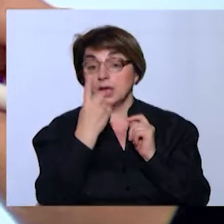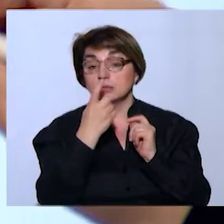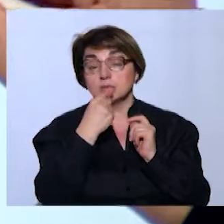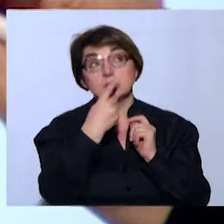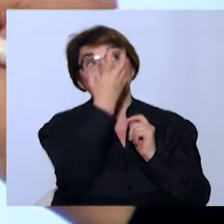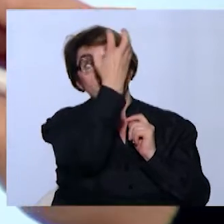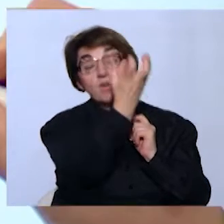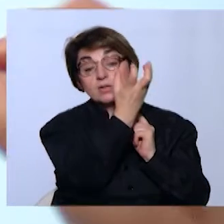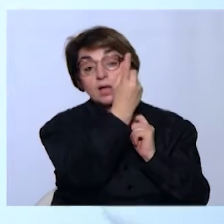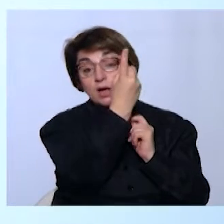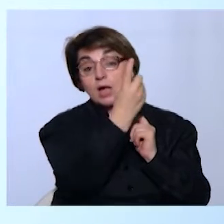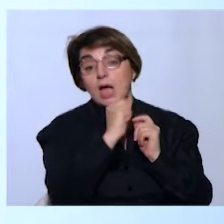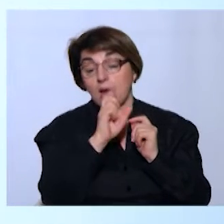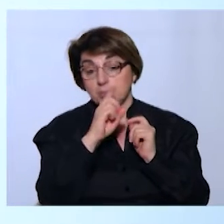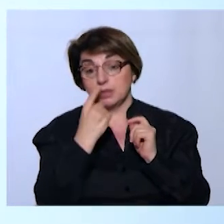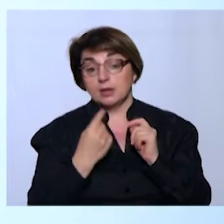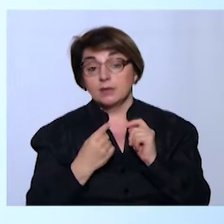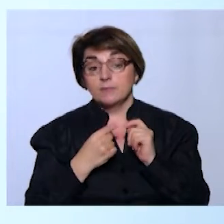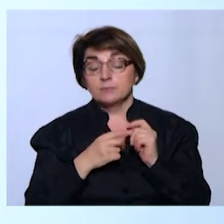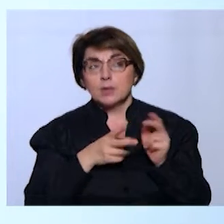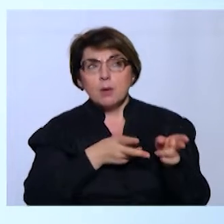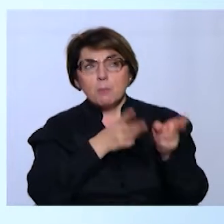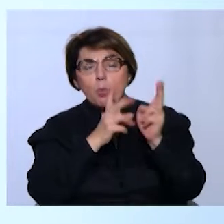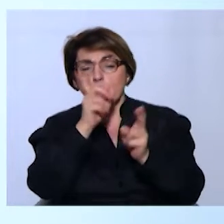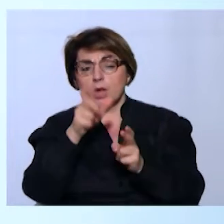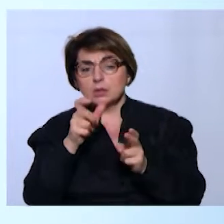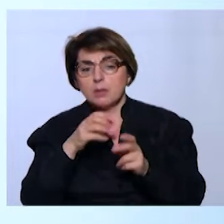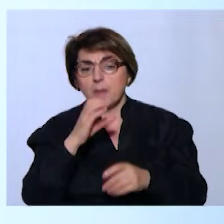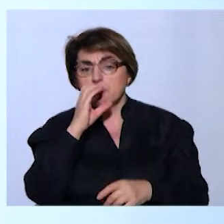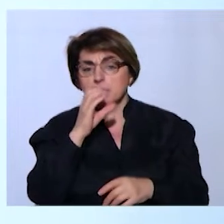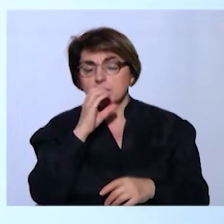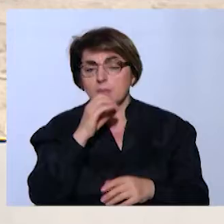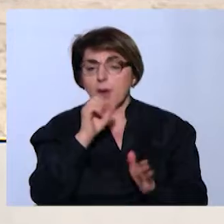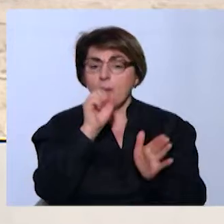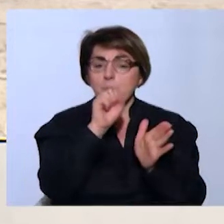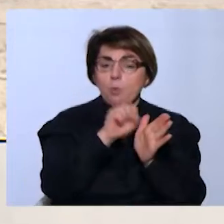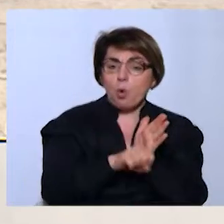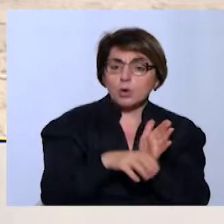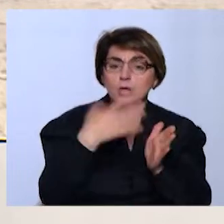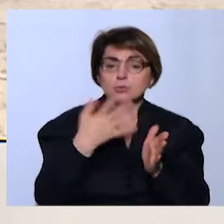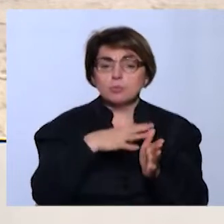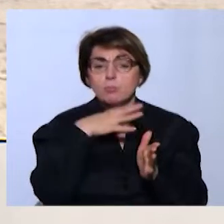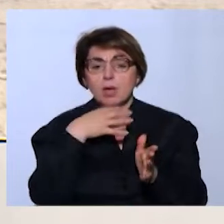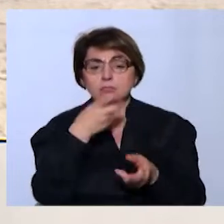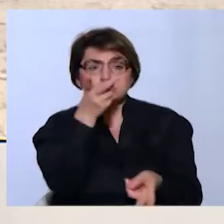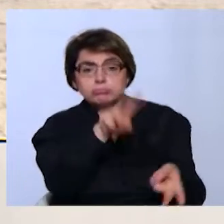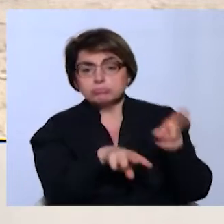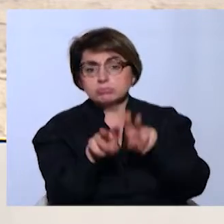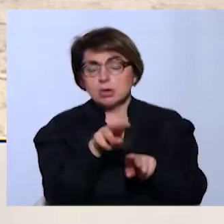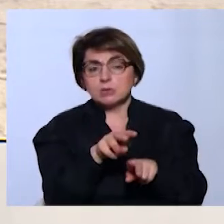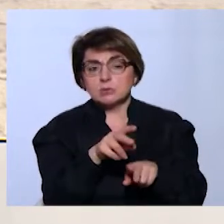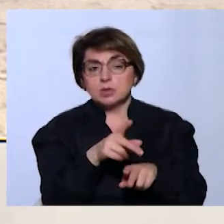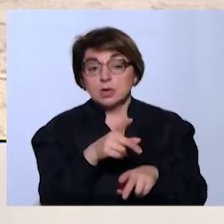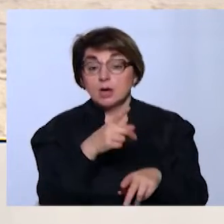წითელი ვაშლი აბია. მონადირეებმა მგლები მოკლეს თუ დახოცეს? Მოკლეს თუ